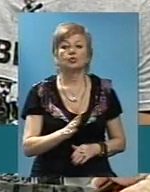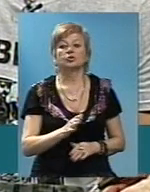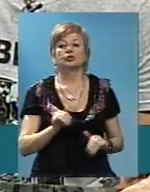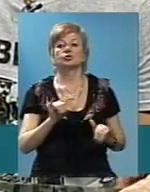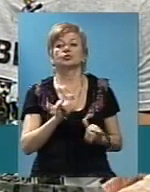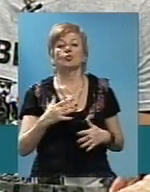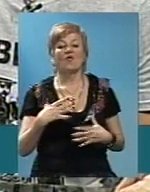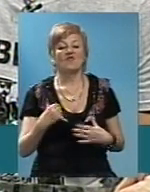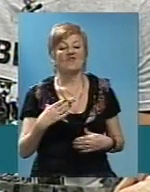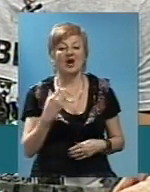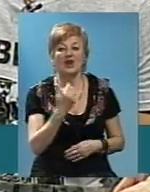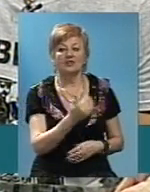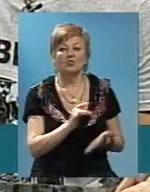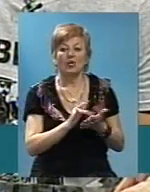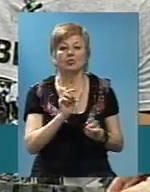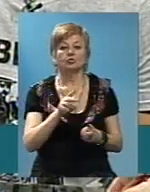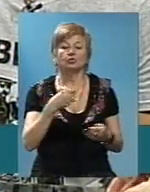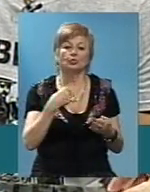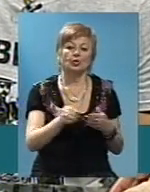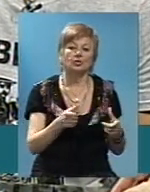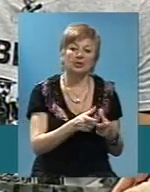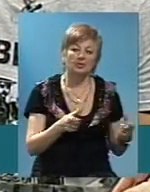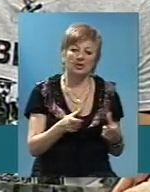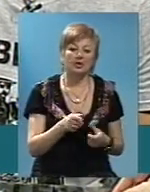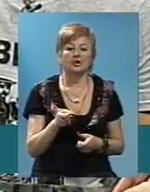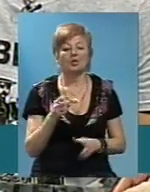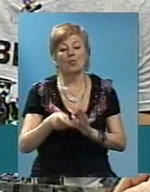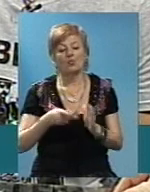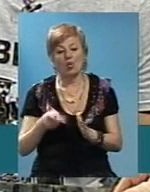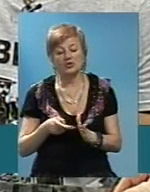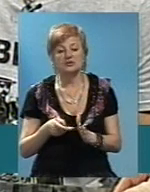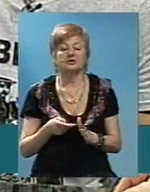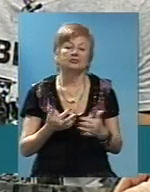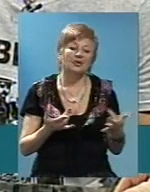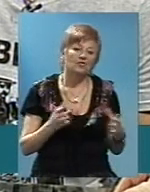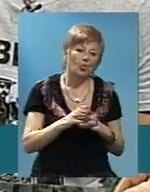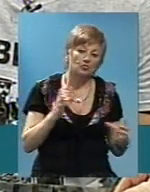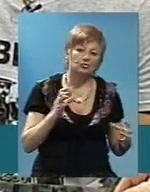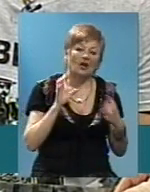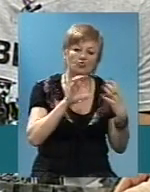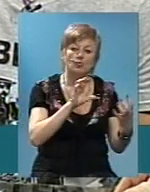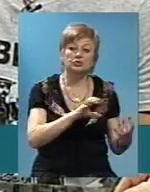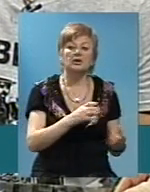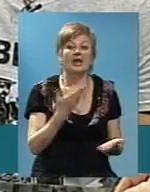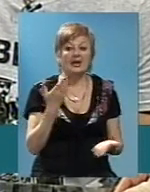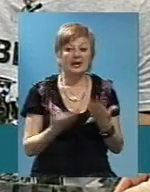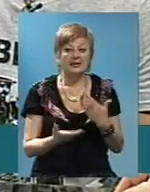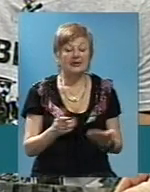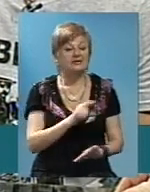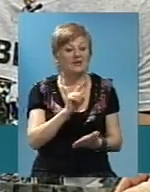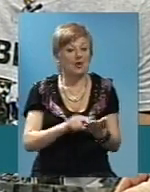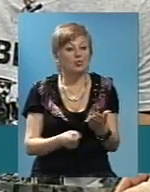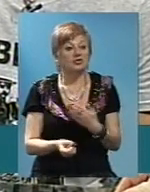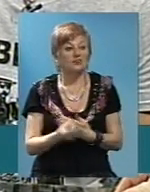хтось мав забронювати квитки до потяга, до хостелу. І якщо виникали якісь питання,